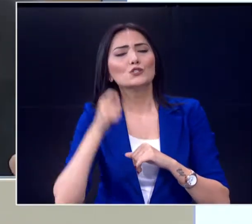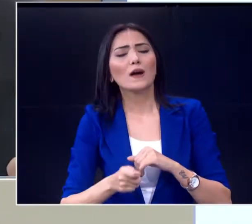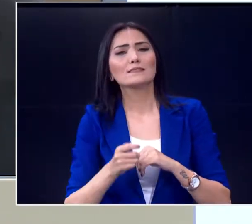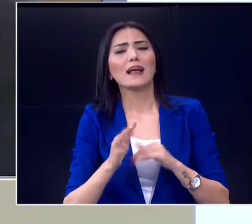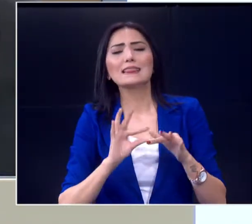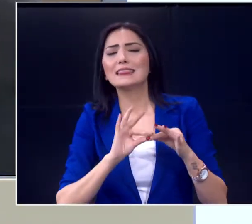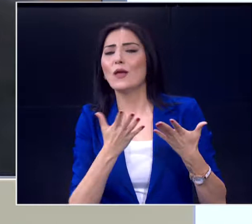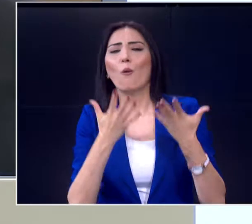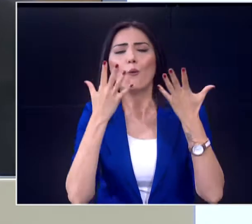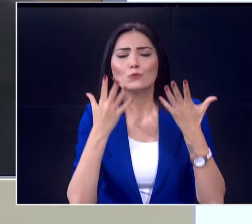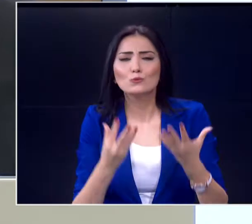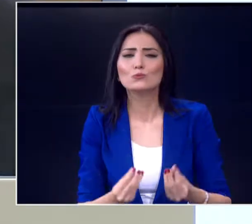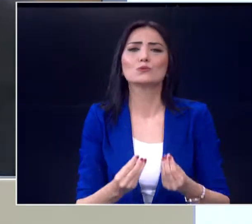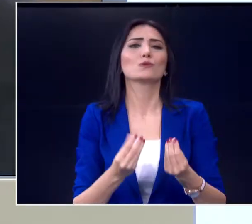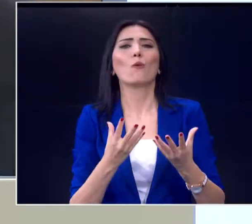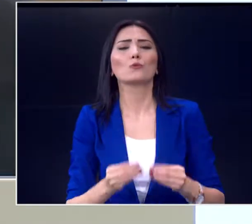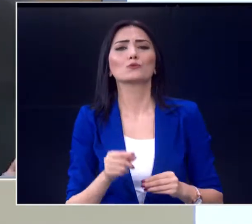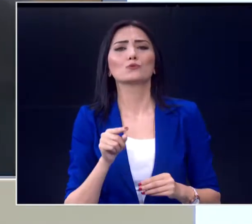şartlar ne olursa olsun